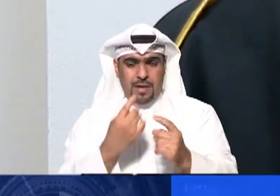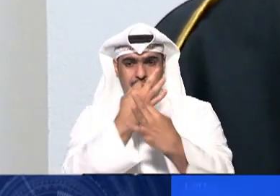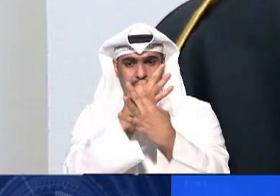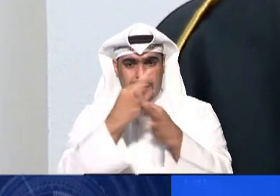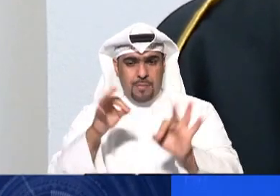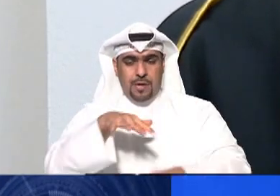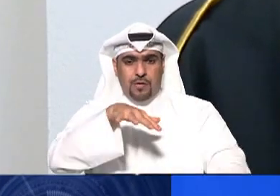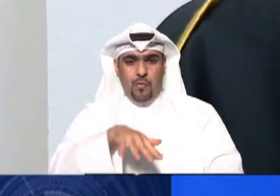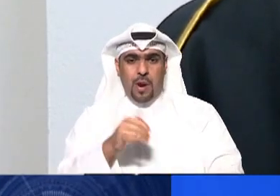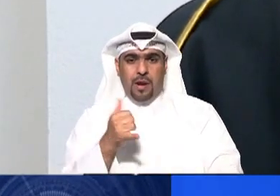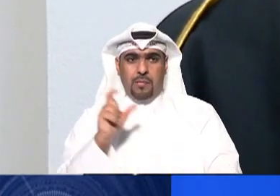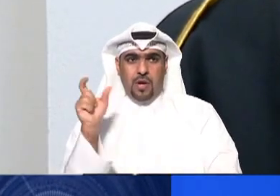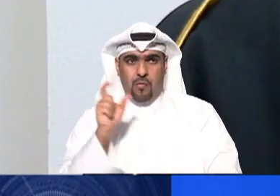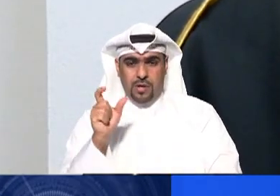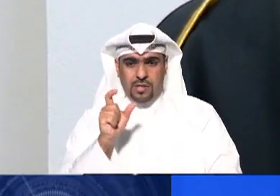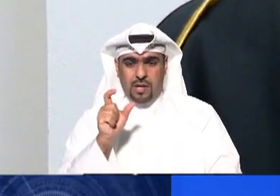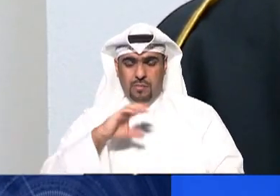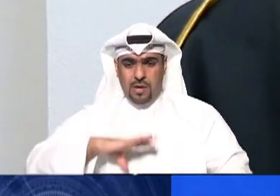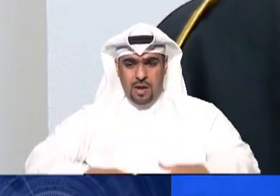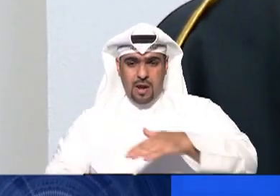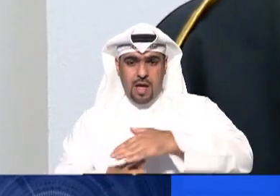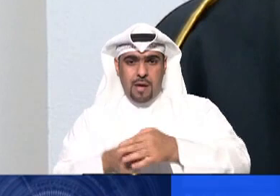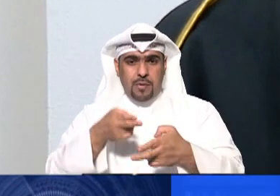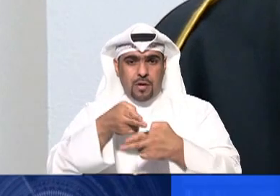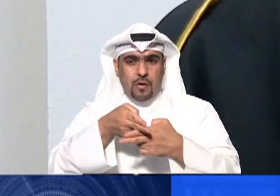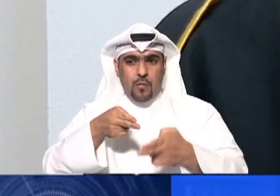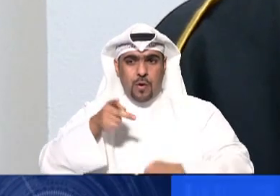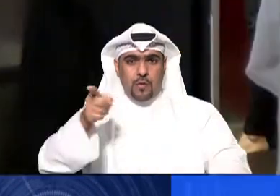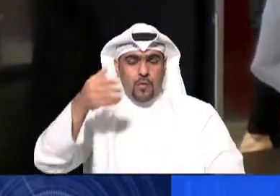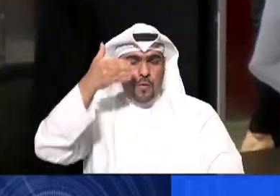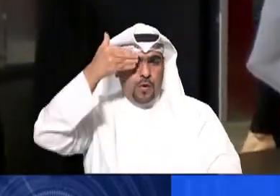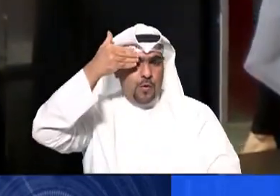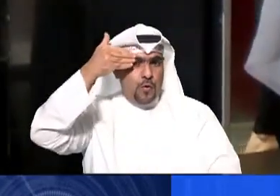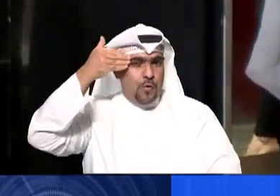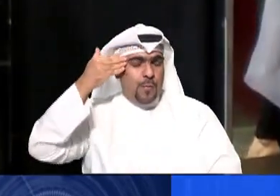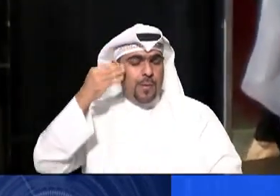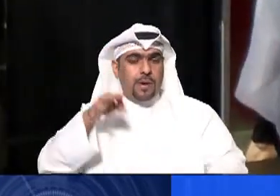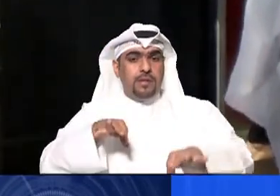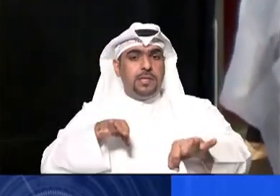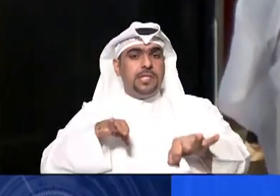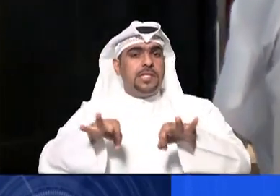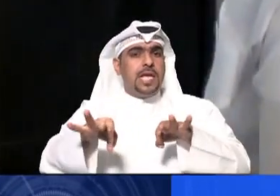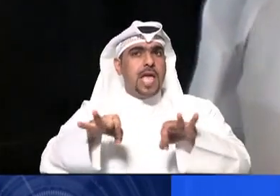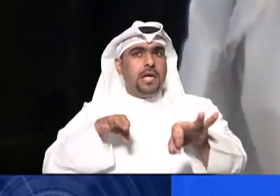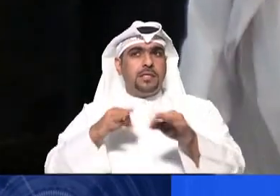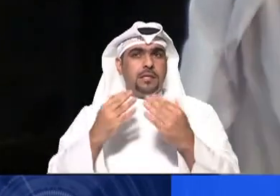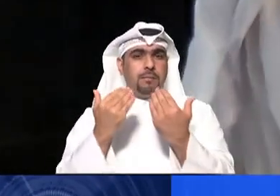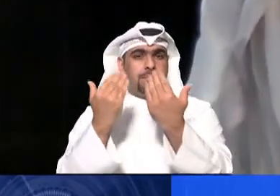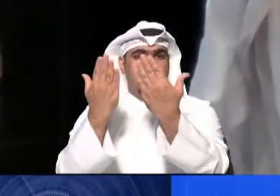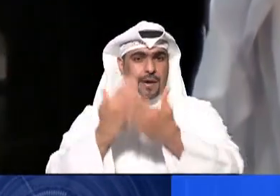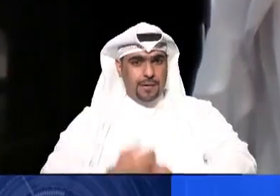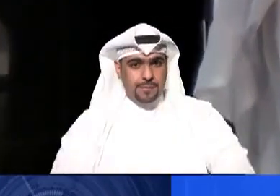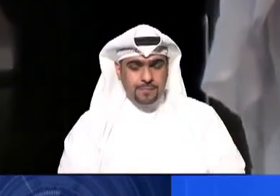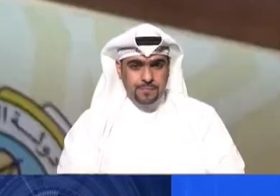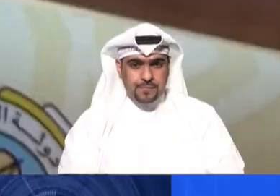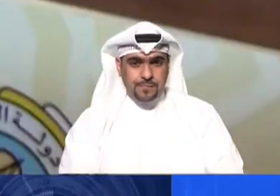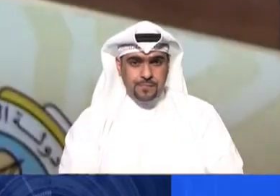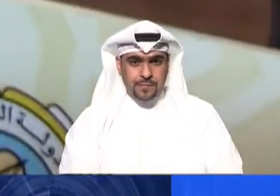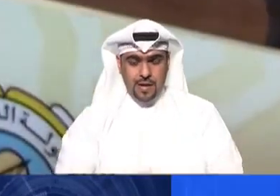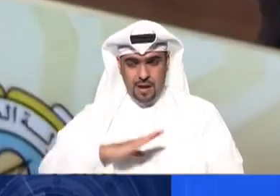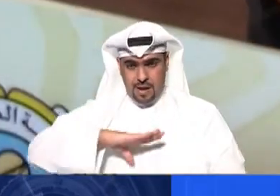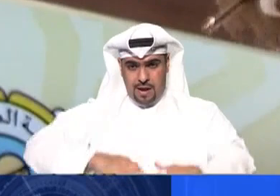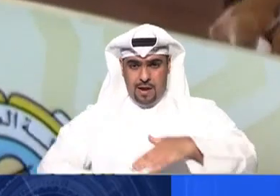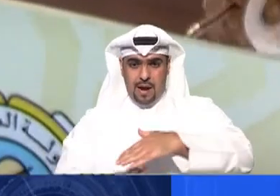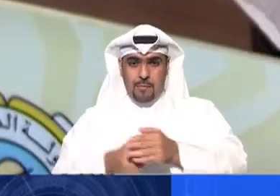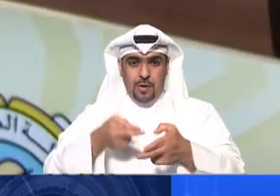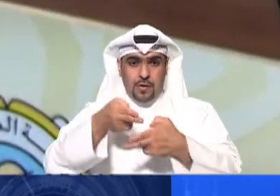ومؤسس قواعد الدبلوماسية الكويتية. امتد عطاء قائد الإنسانية الراحل إلى ما وراء البحار،